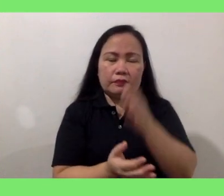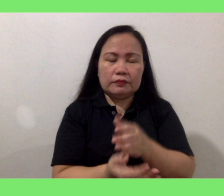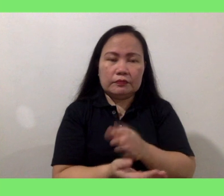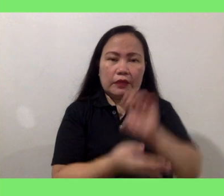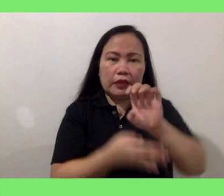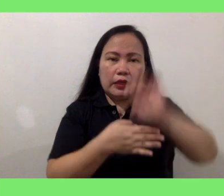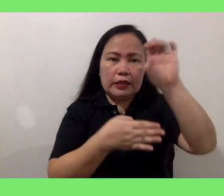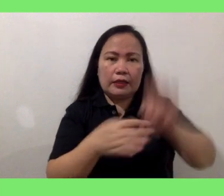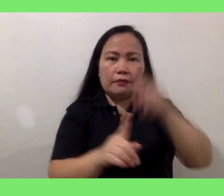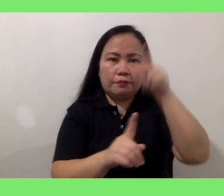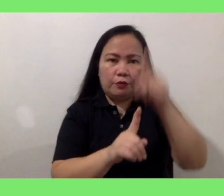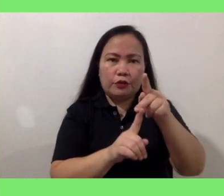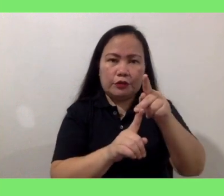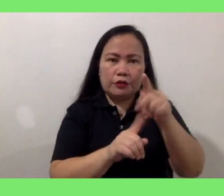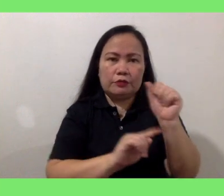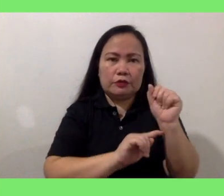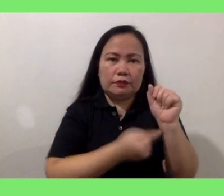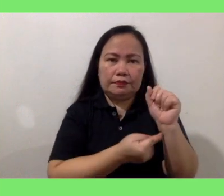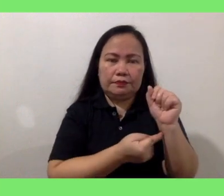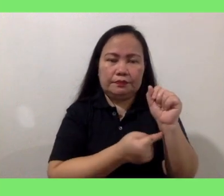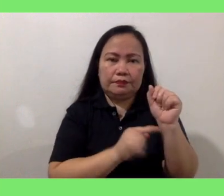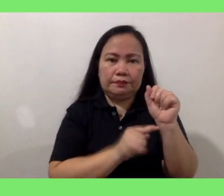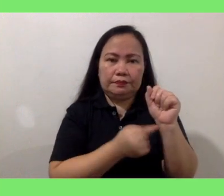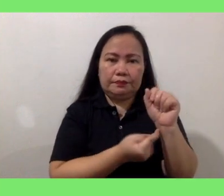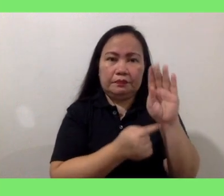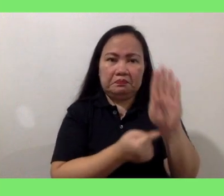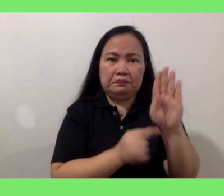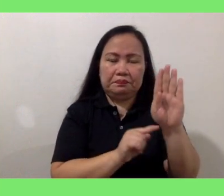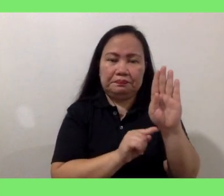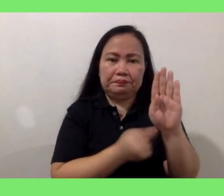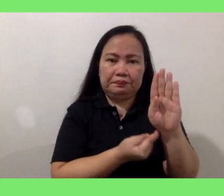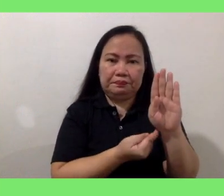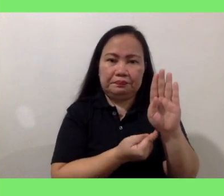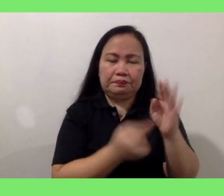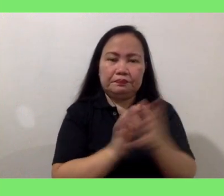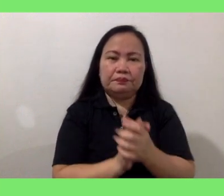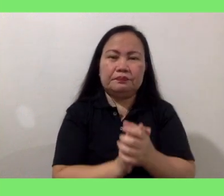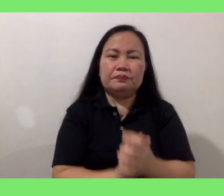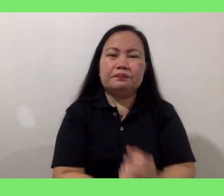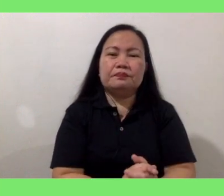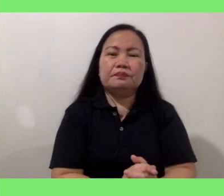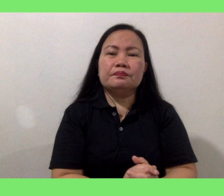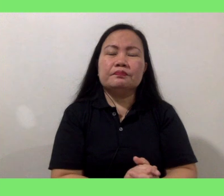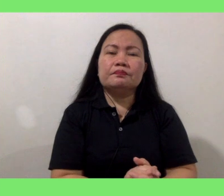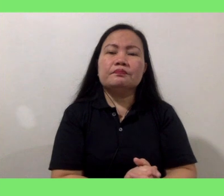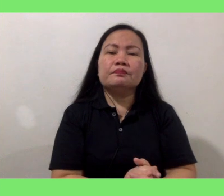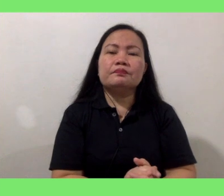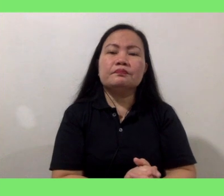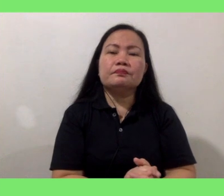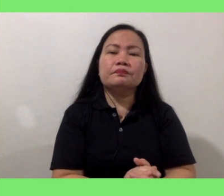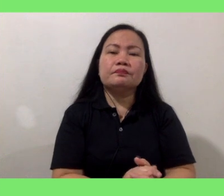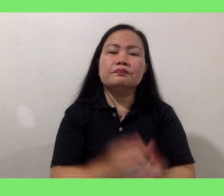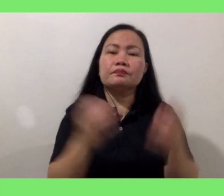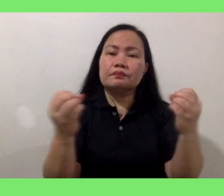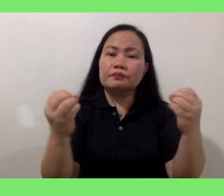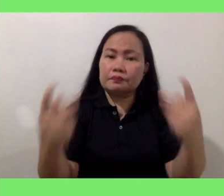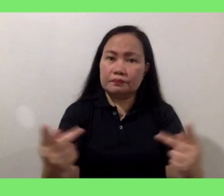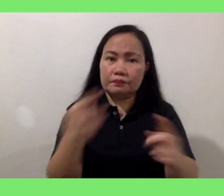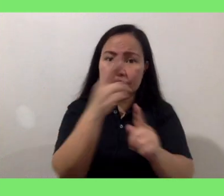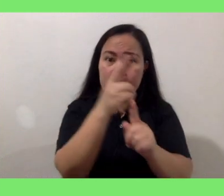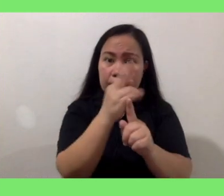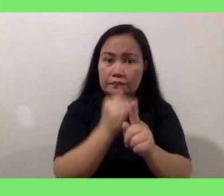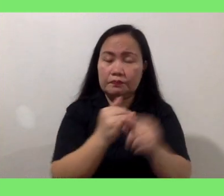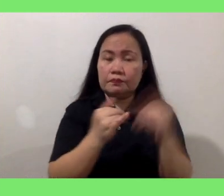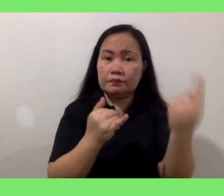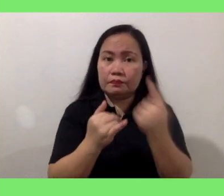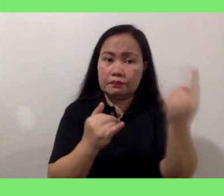endpoint, dapat endpoint, siya yung nasa unahan. Okay? So, ang opposite rays natin, lagi po